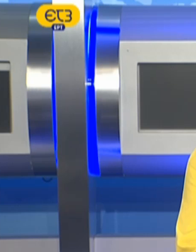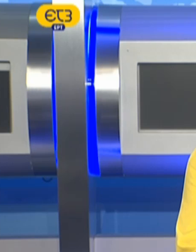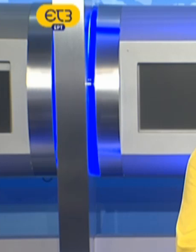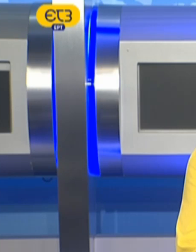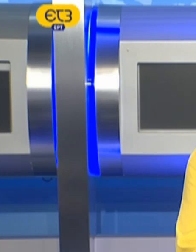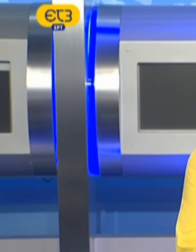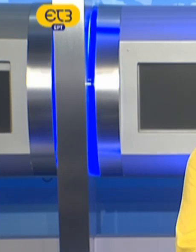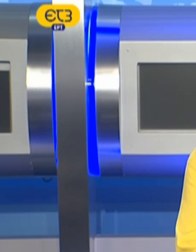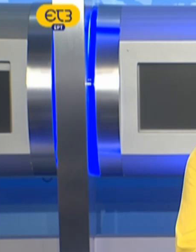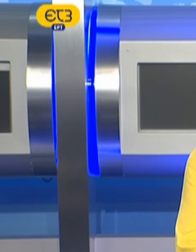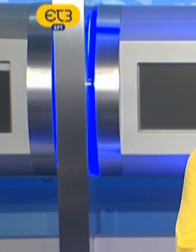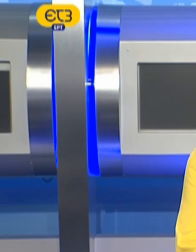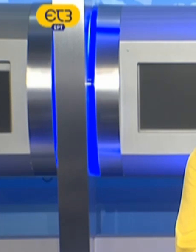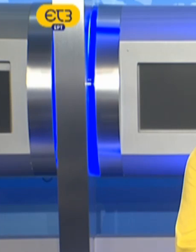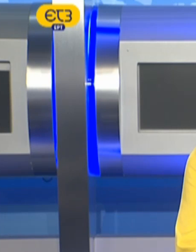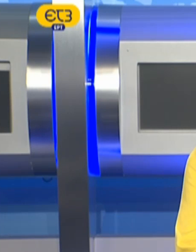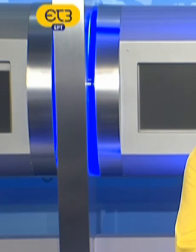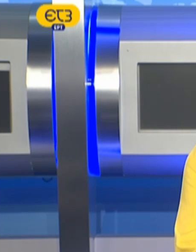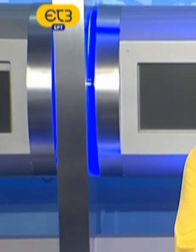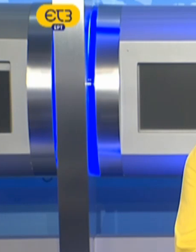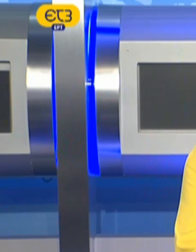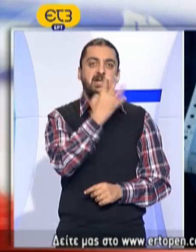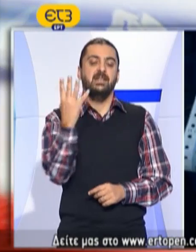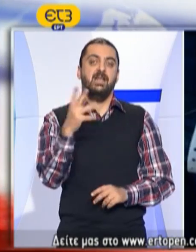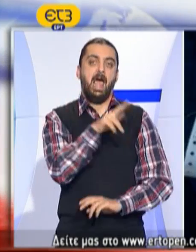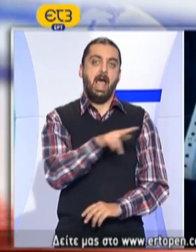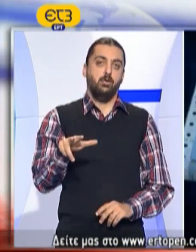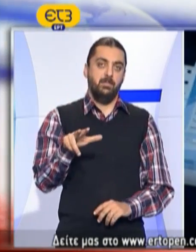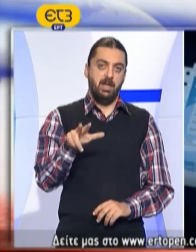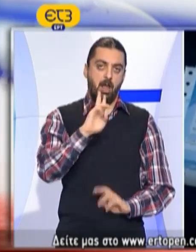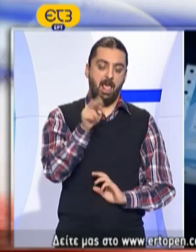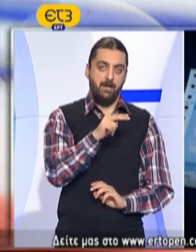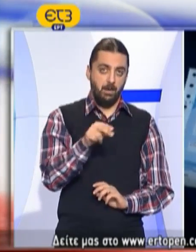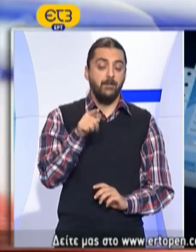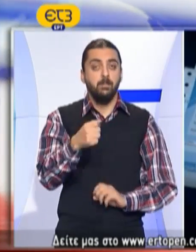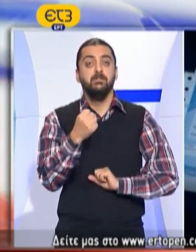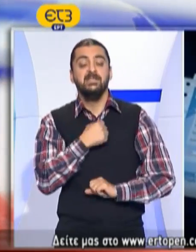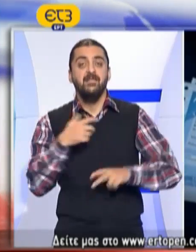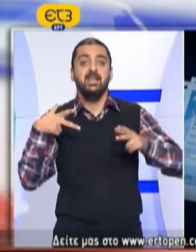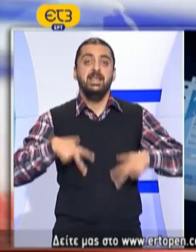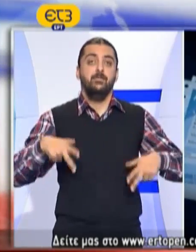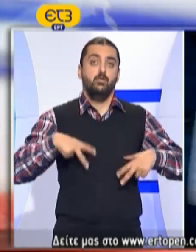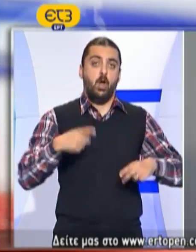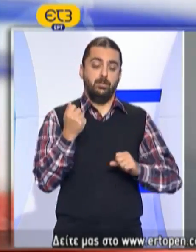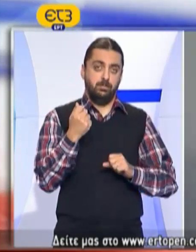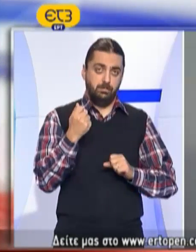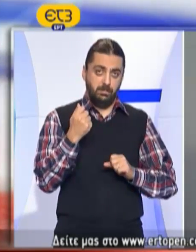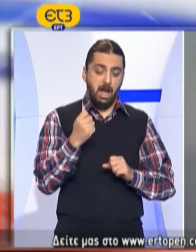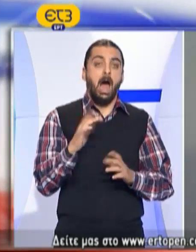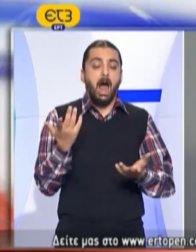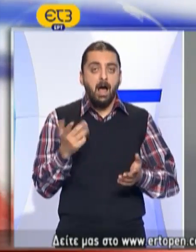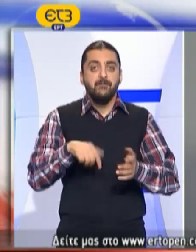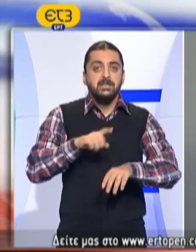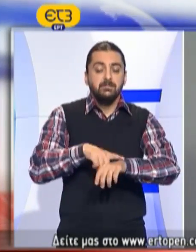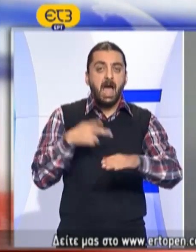344 εκατομμύριων ευρώ. Εκτιμάται από το Οικονομικό Επιτελείο ότι θα κλείσει ο προϋπολογισμός του 2013 παρά την υστέρηση των εσόδων και των προβλημάτων